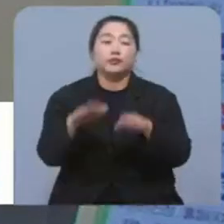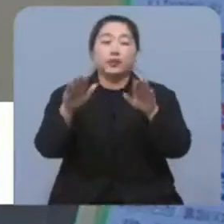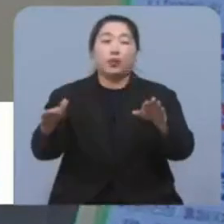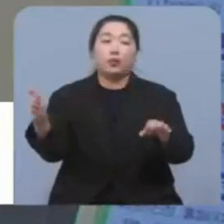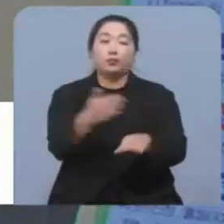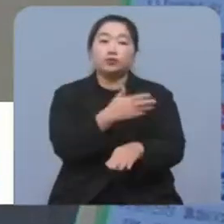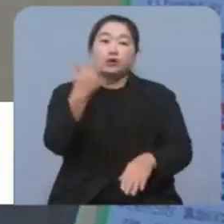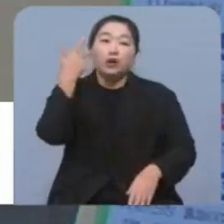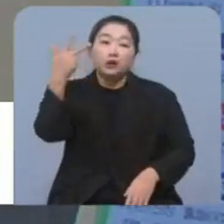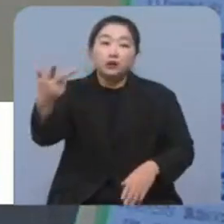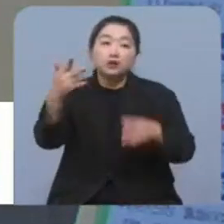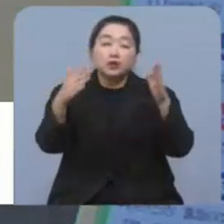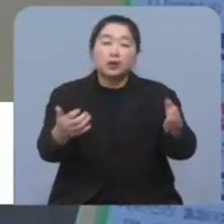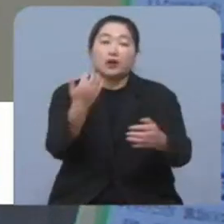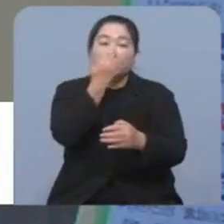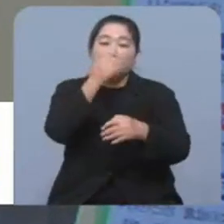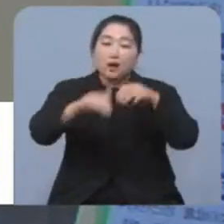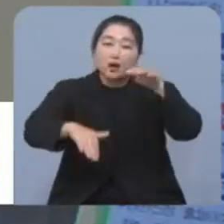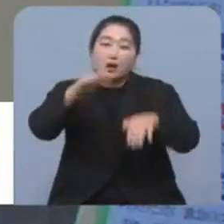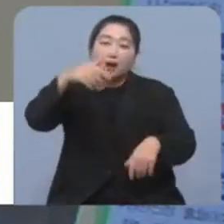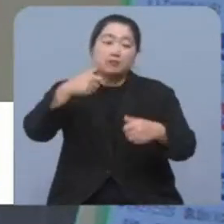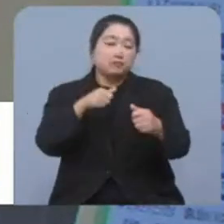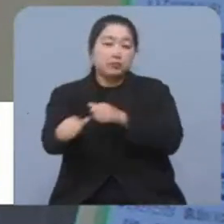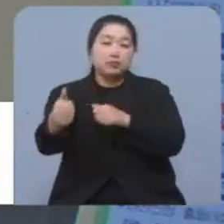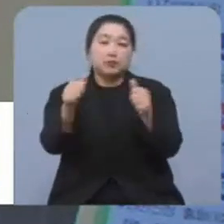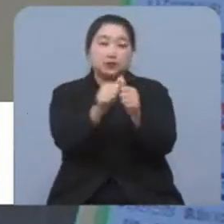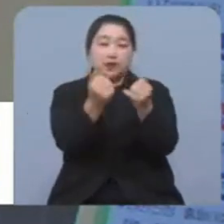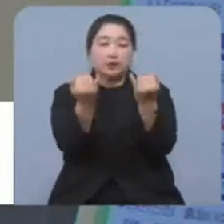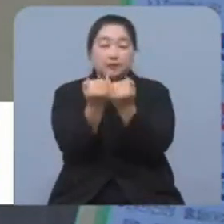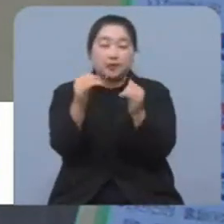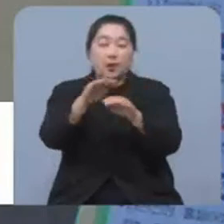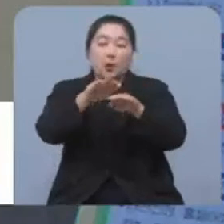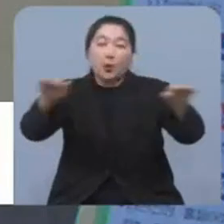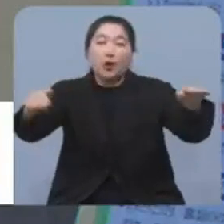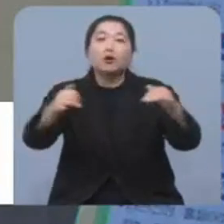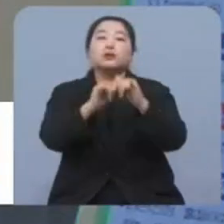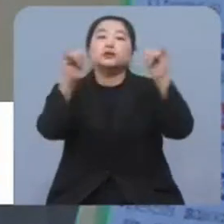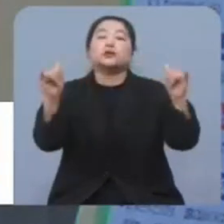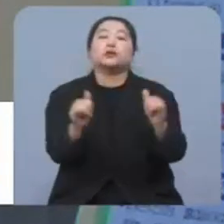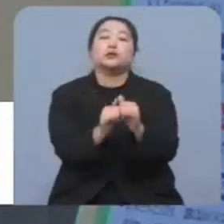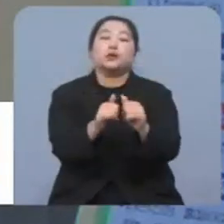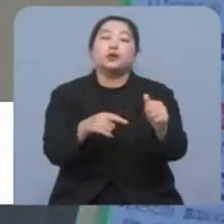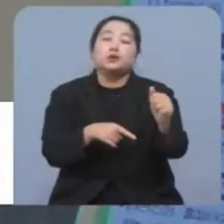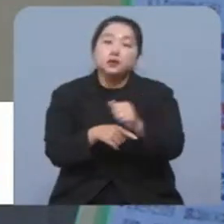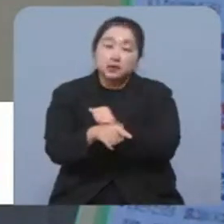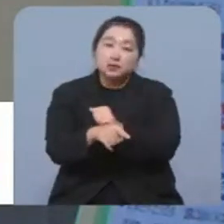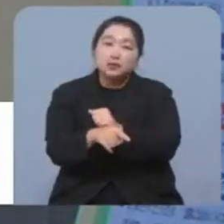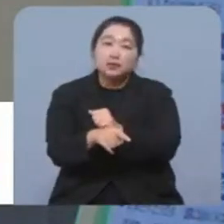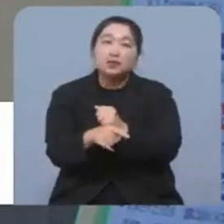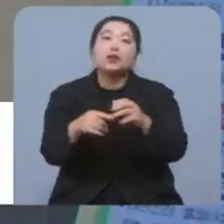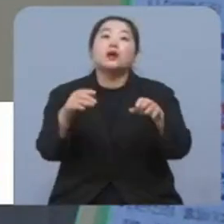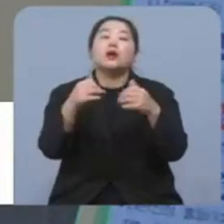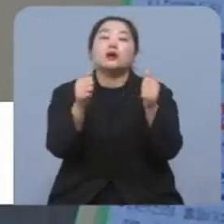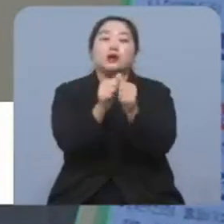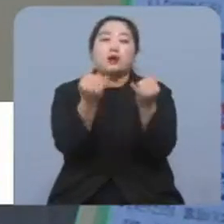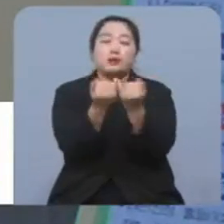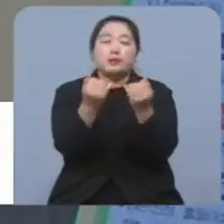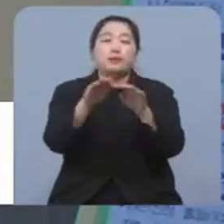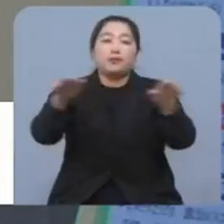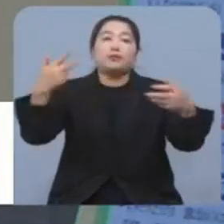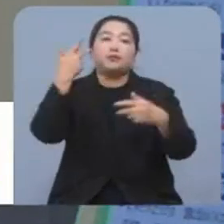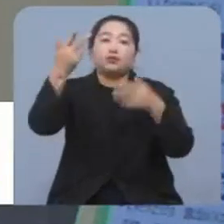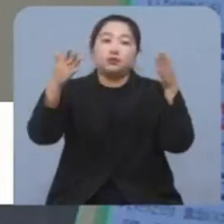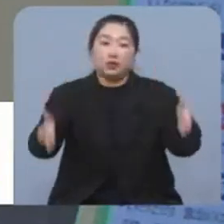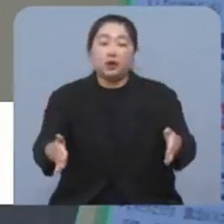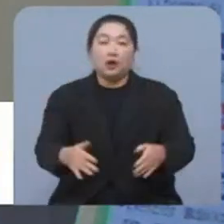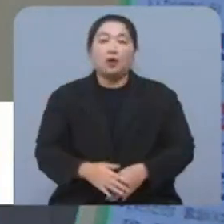오늘부터 일주일은 성차별을 극복하고 남성과 여성이 조화로운 사회를 만들자는 뜻을 기리는 양성평등 주간입니다.